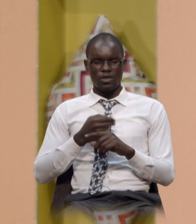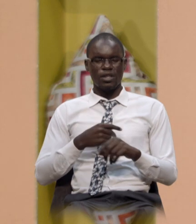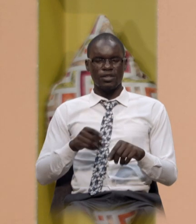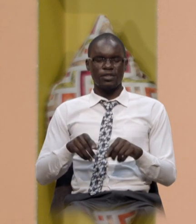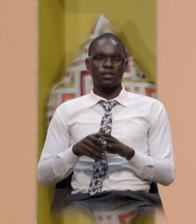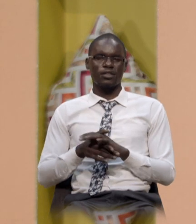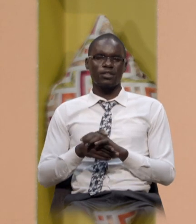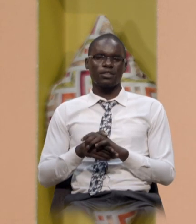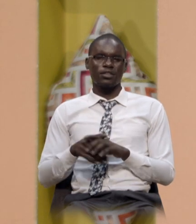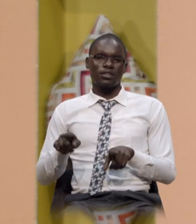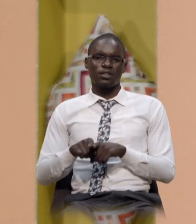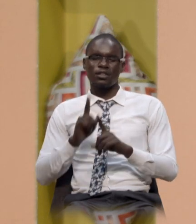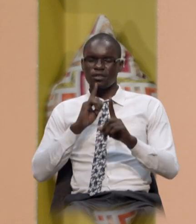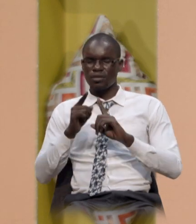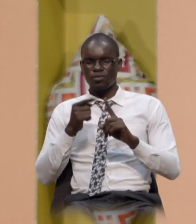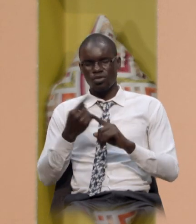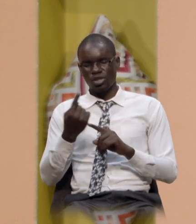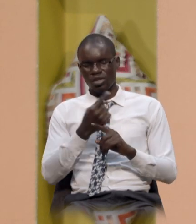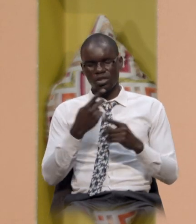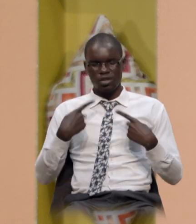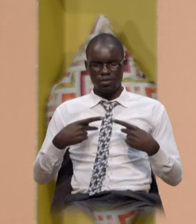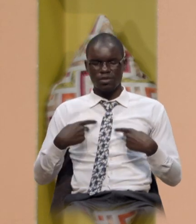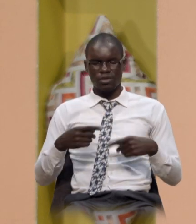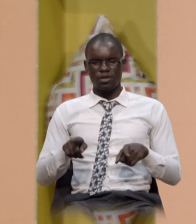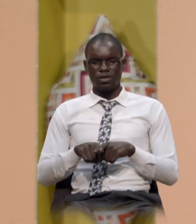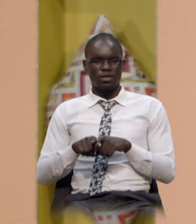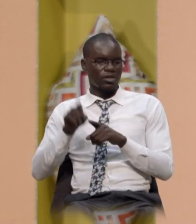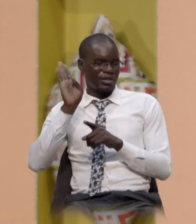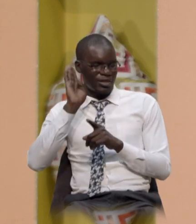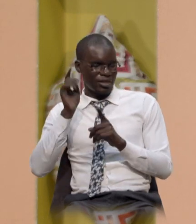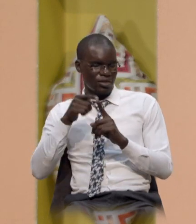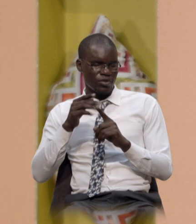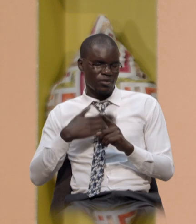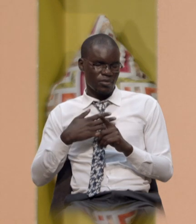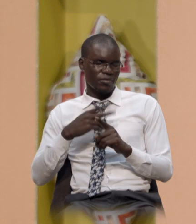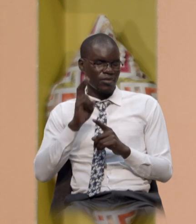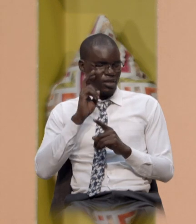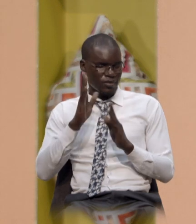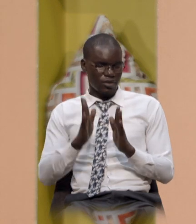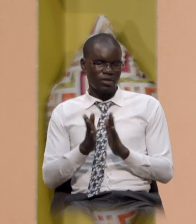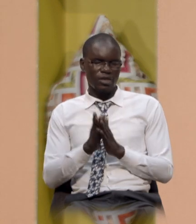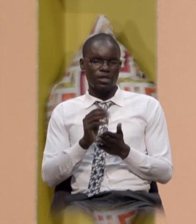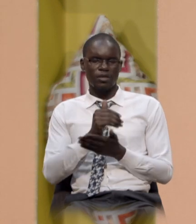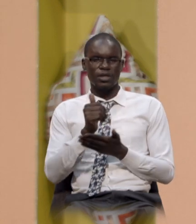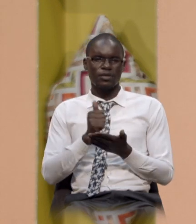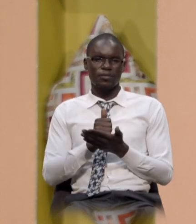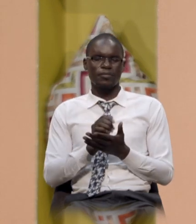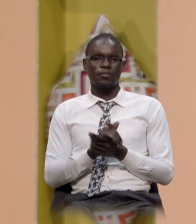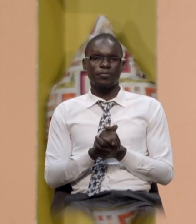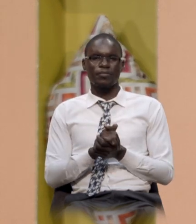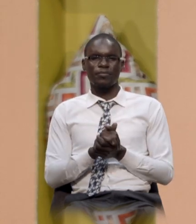lako. Unena na kila mmoja wetu, nena na msikizaji wangu, kwa sababu naomba kwa jina la Yesu Kristo aliye mkombozi wetu.